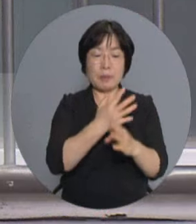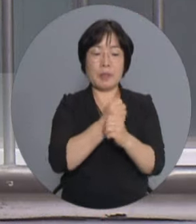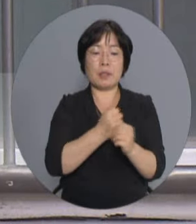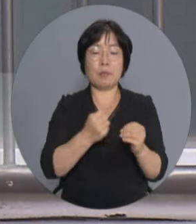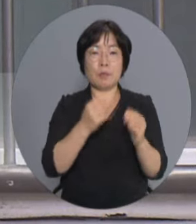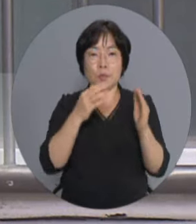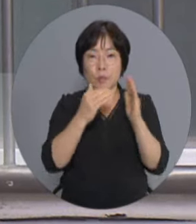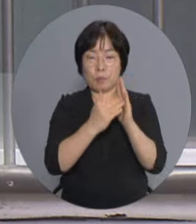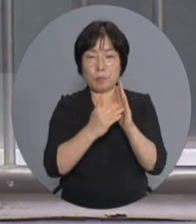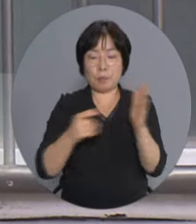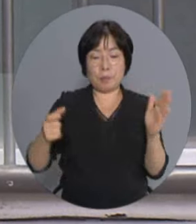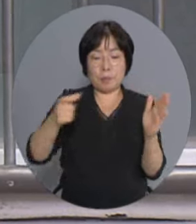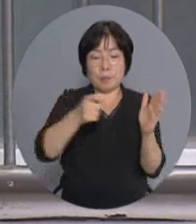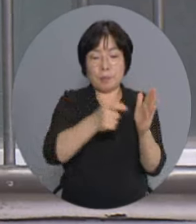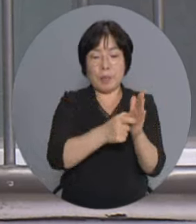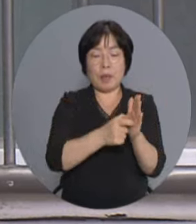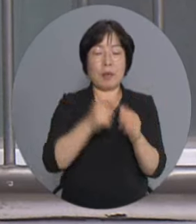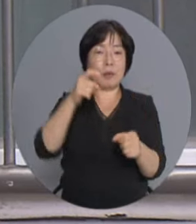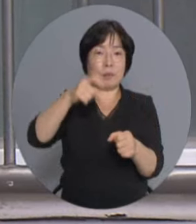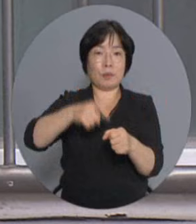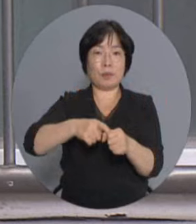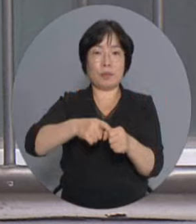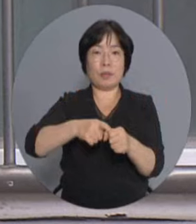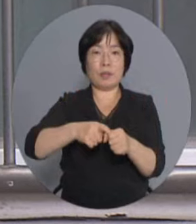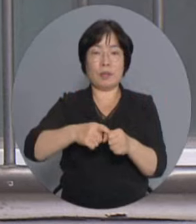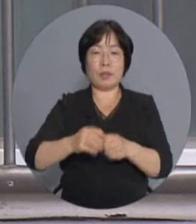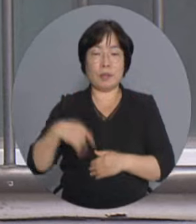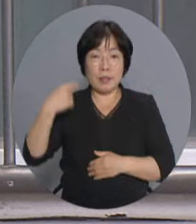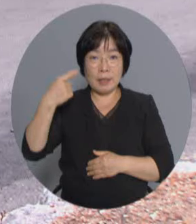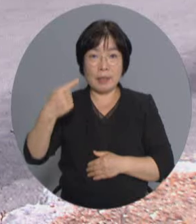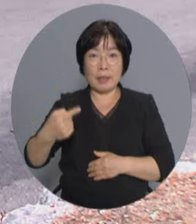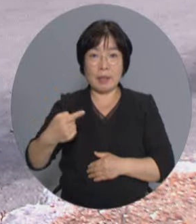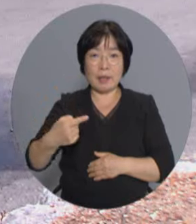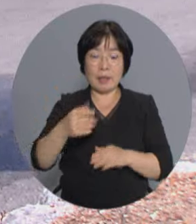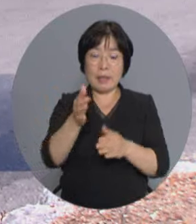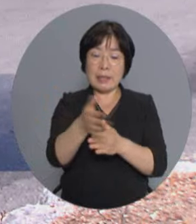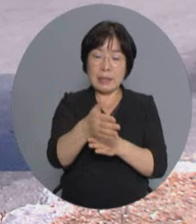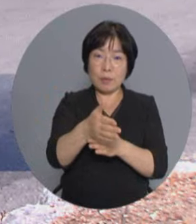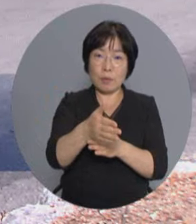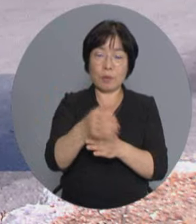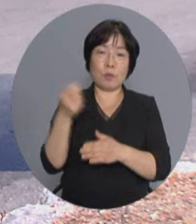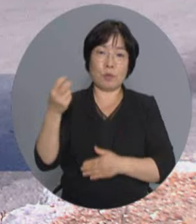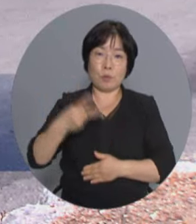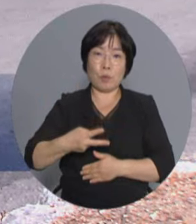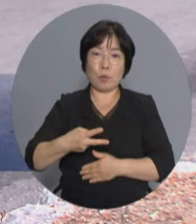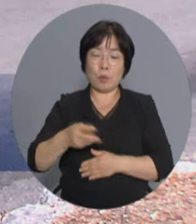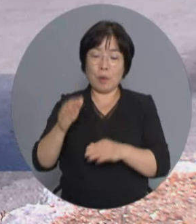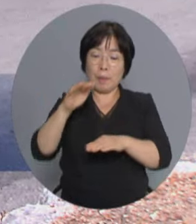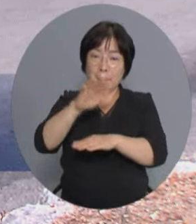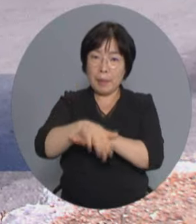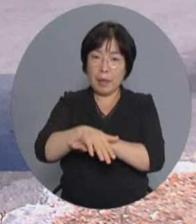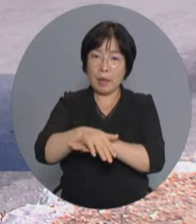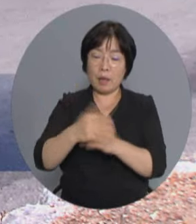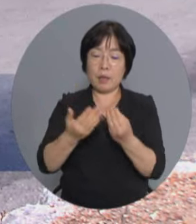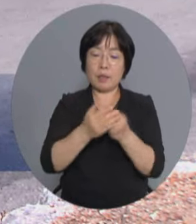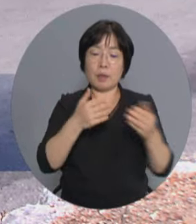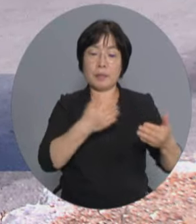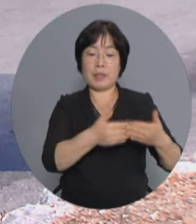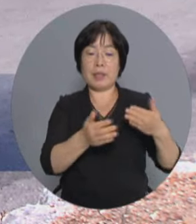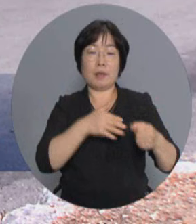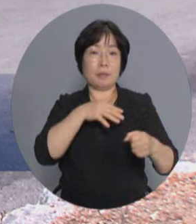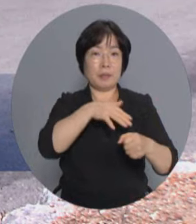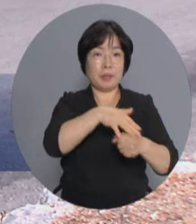최종적으로는 정착까지 유도하겠다는 목표입니다. 향후에 농촌형, 그리고 어촌형, 그리고 섬체험형